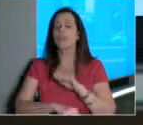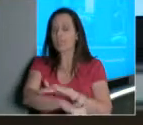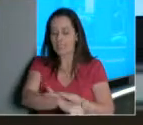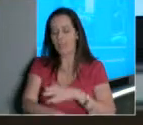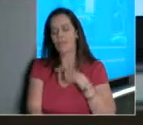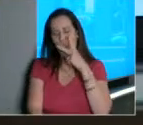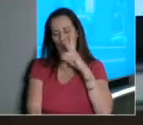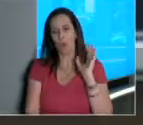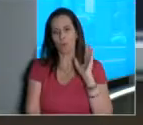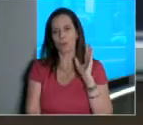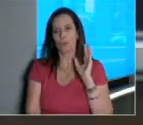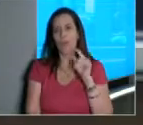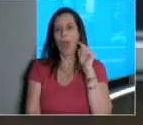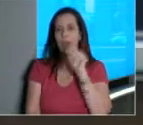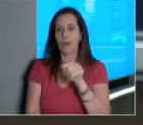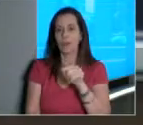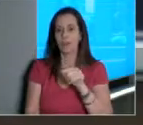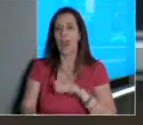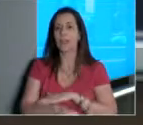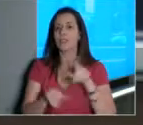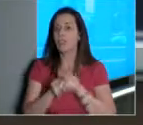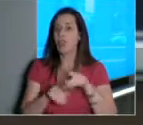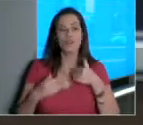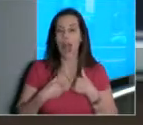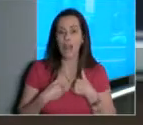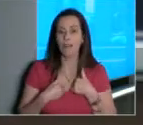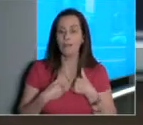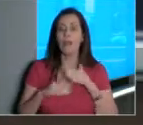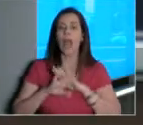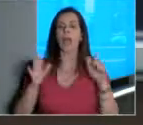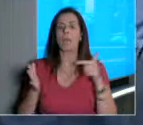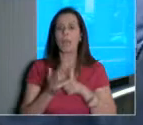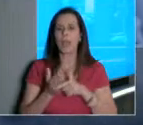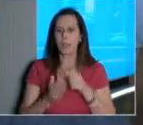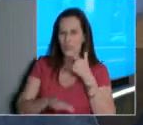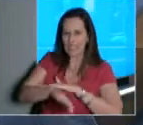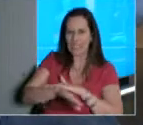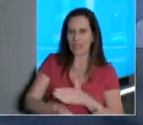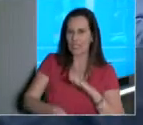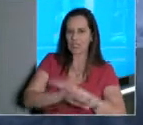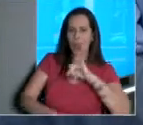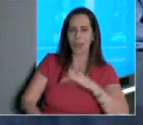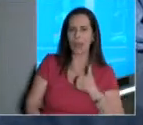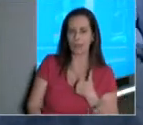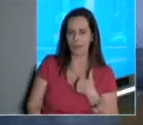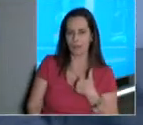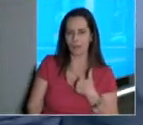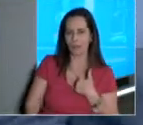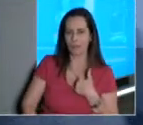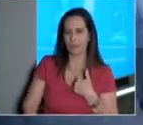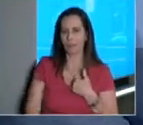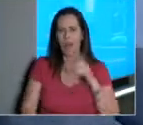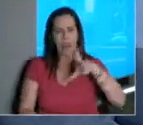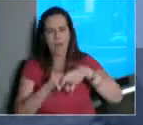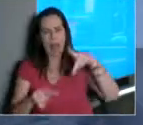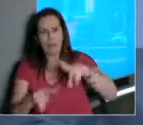ואני רואה את הצבע עלייך, והצבע שלך דומה לשלי, רק בגלל זה... אם מדבר על צבע, צבע לא מעניין אותי, כי זה לא מעניין. אבל